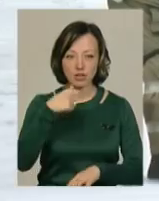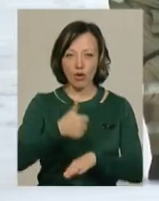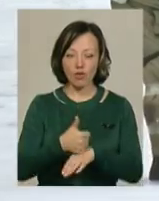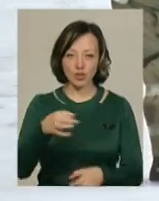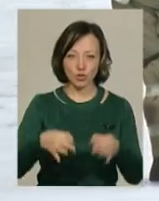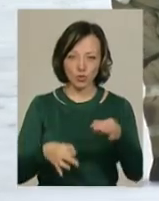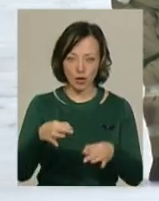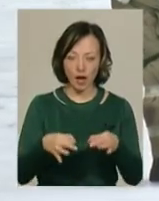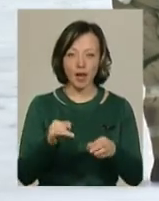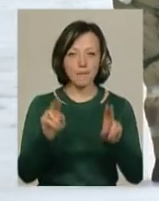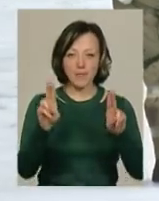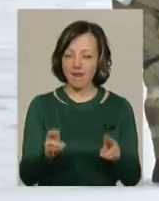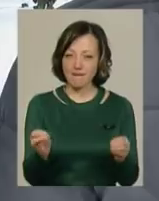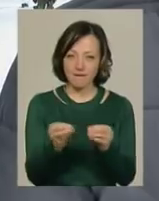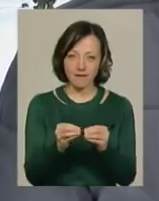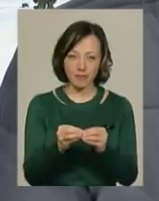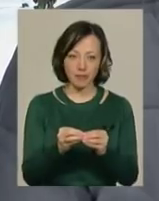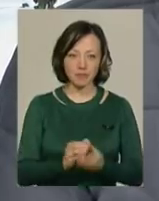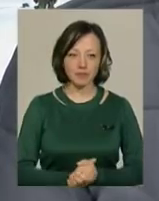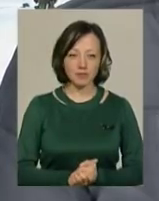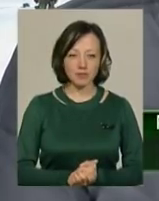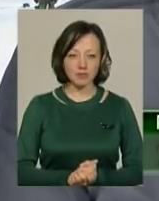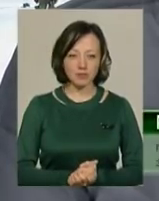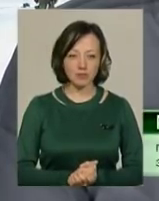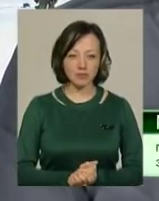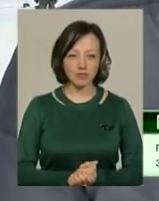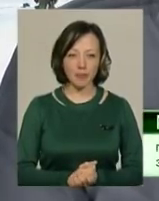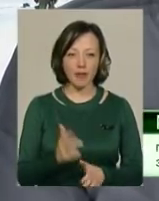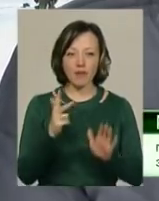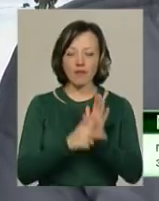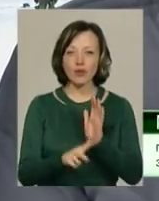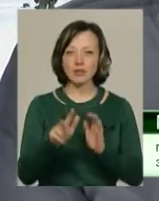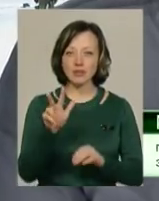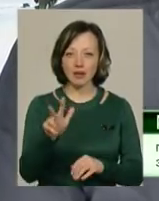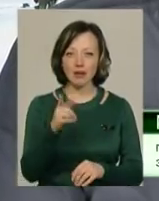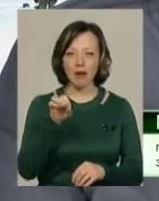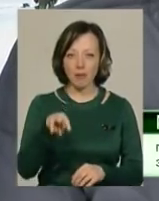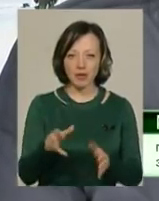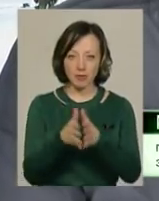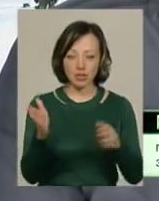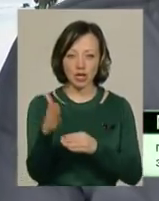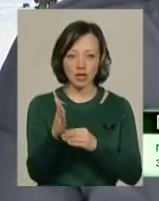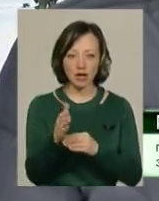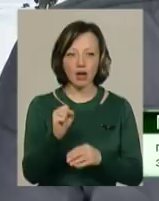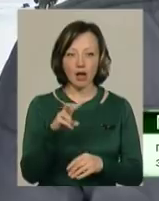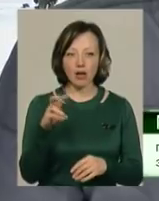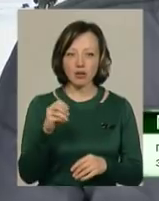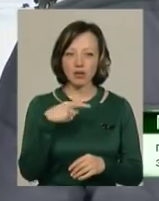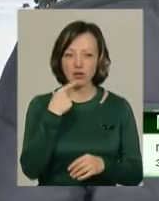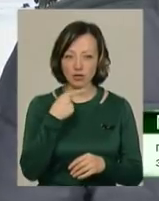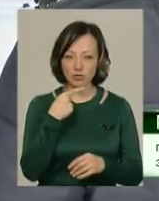Микола Адамчук, та правила незмінні. 83 грами – саме найбільша риба, от. Але як